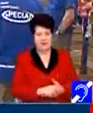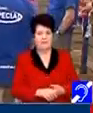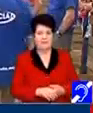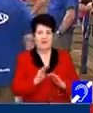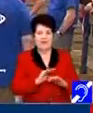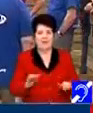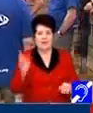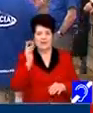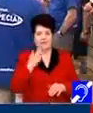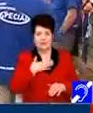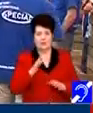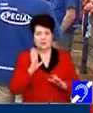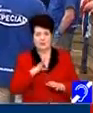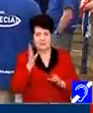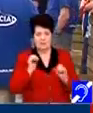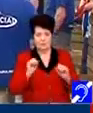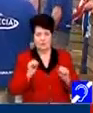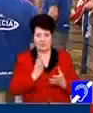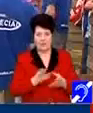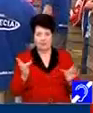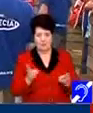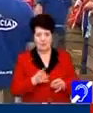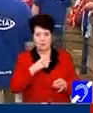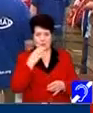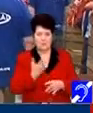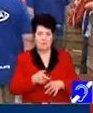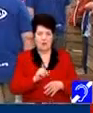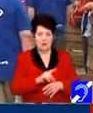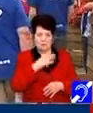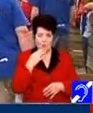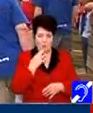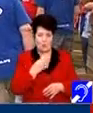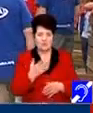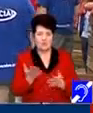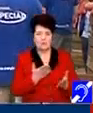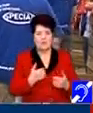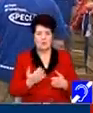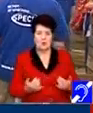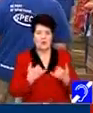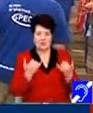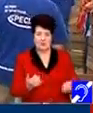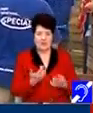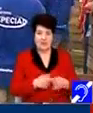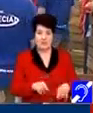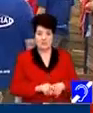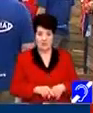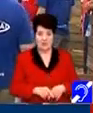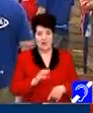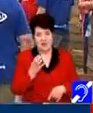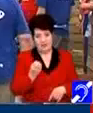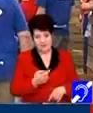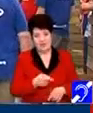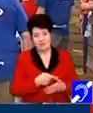noștri, că sunt sportivi, au nevoie de mult mai mult decât, mă rog, le putem noi oferi. Și de aceea, încă o